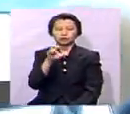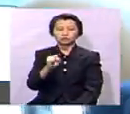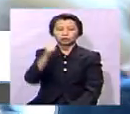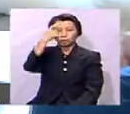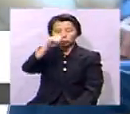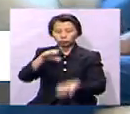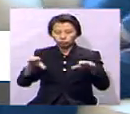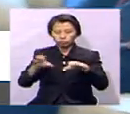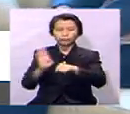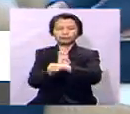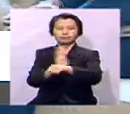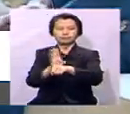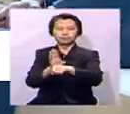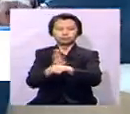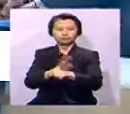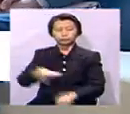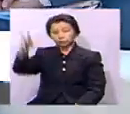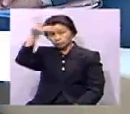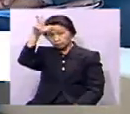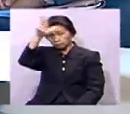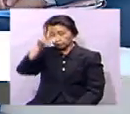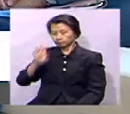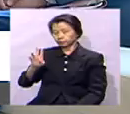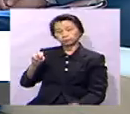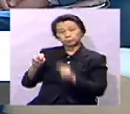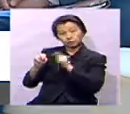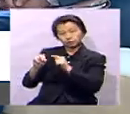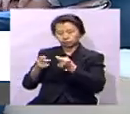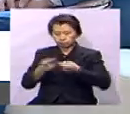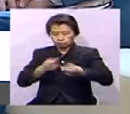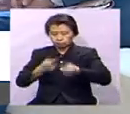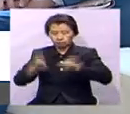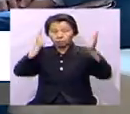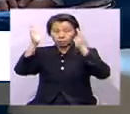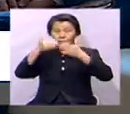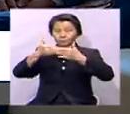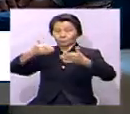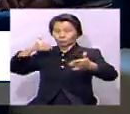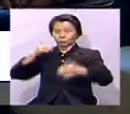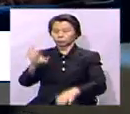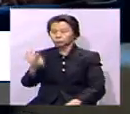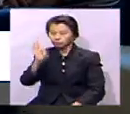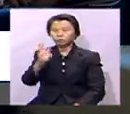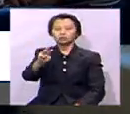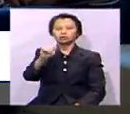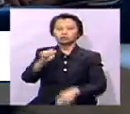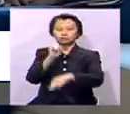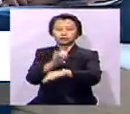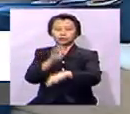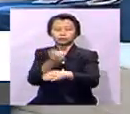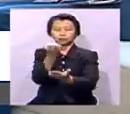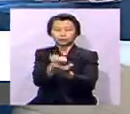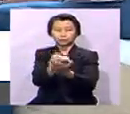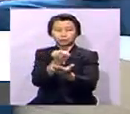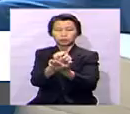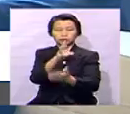untuk menjalankan bisnes. Kerajaan Barisan Nasional BN yang mentadbir negara sebelum ini melantik Ma sebagai penasihat ekonomi